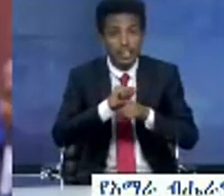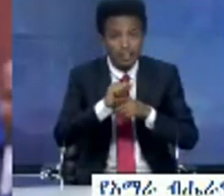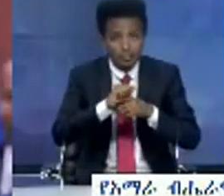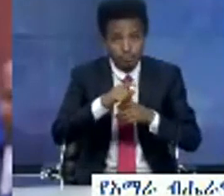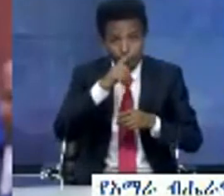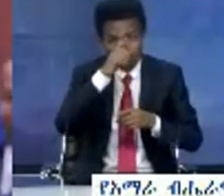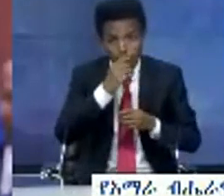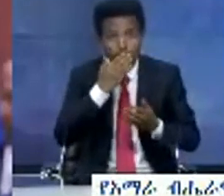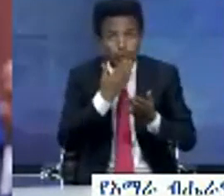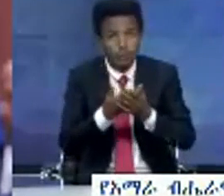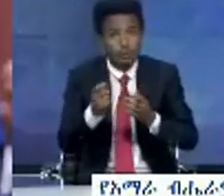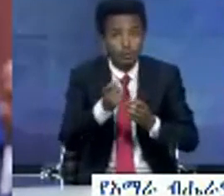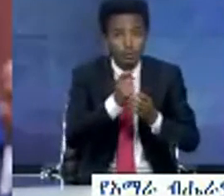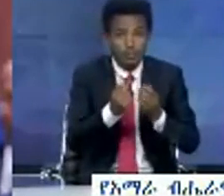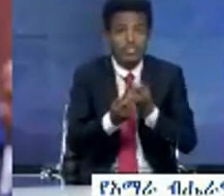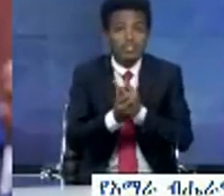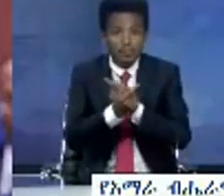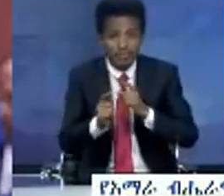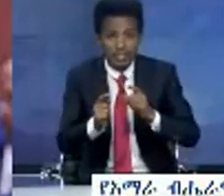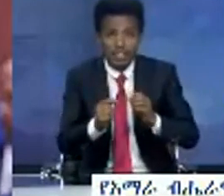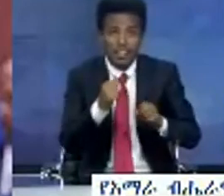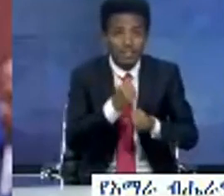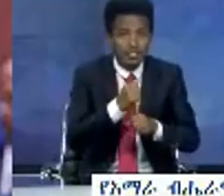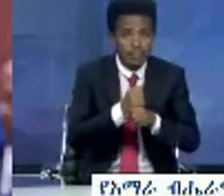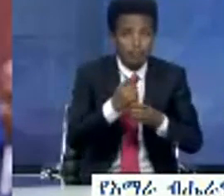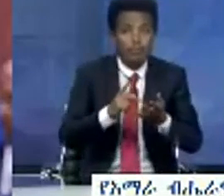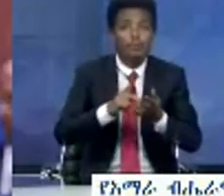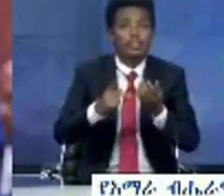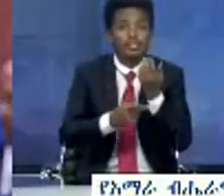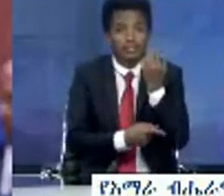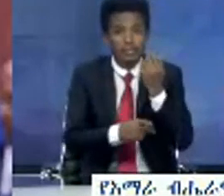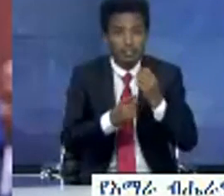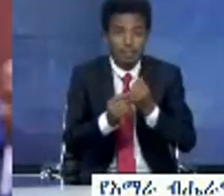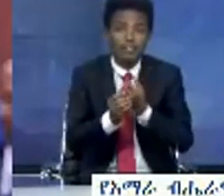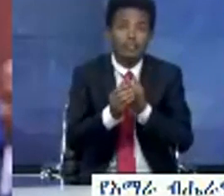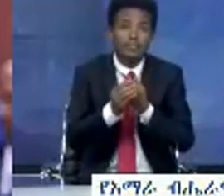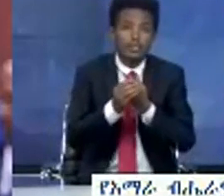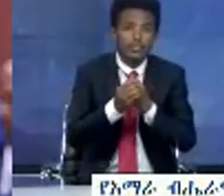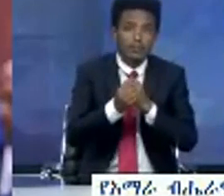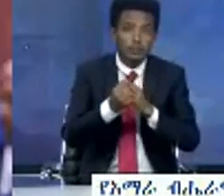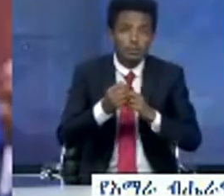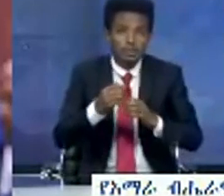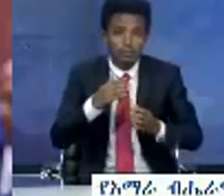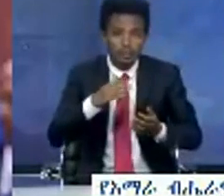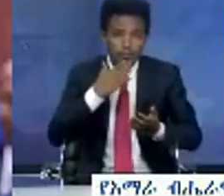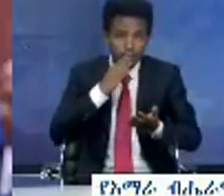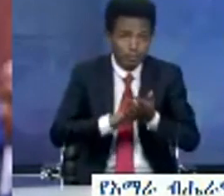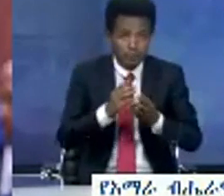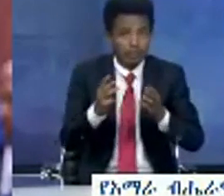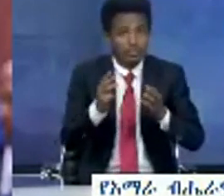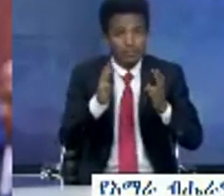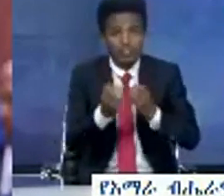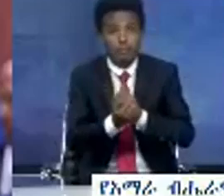ላይ በማዋል ፖለቲካውን ከክረት አላቀን አግራችን ከውጥረት በማውጣት አስተማማኝ ሰላም